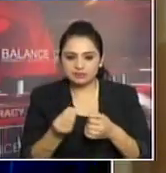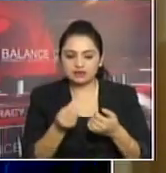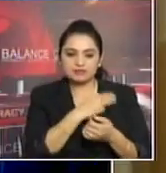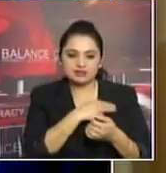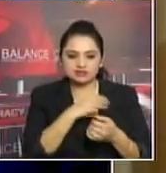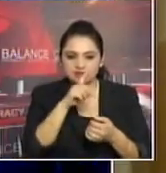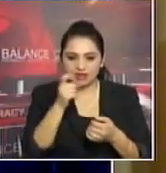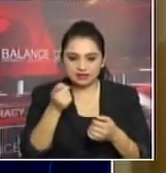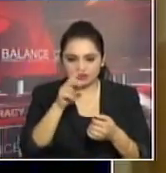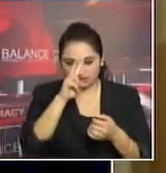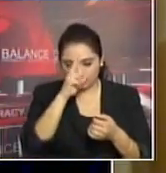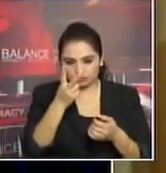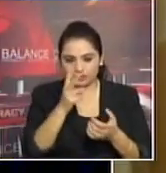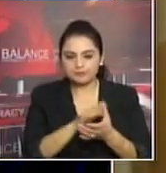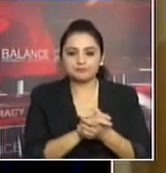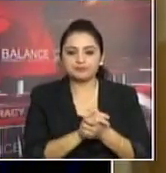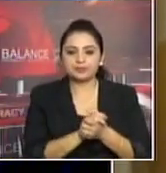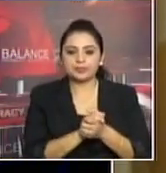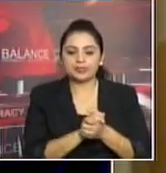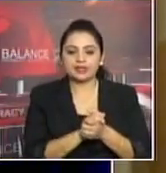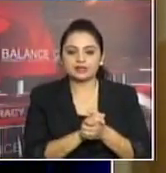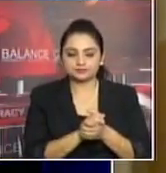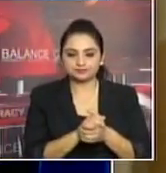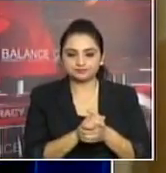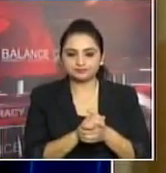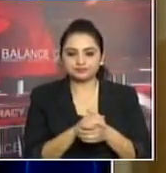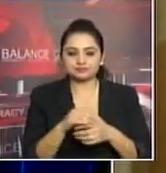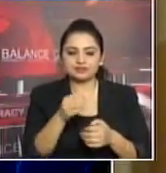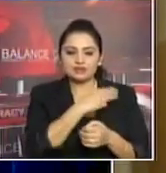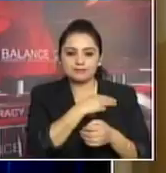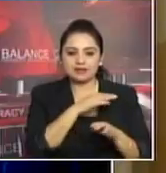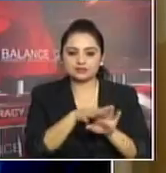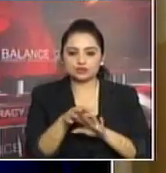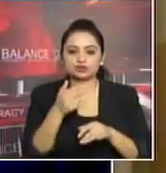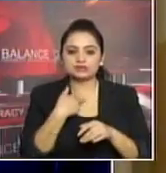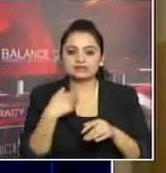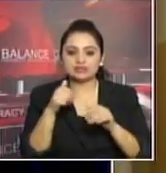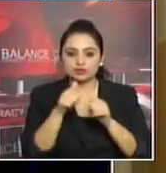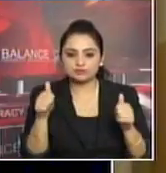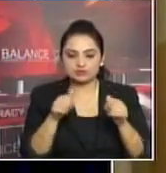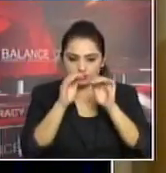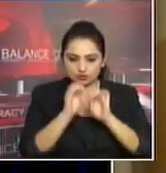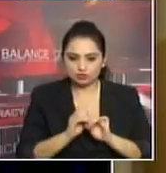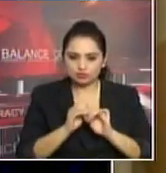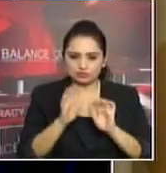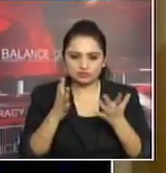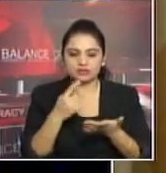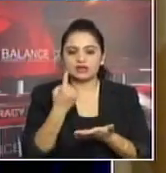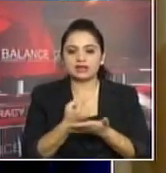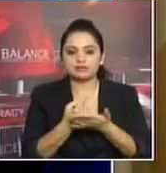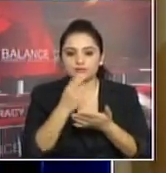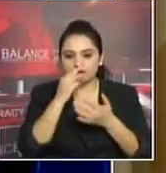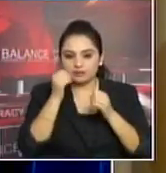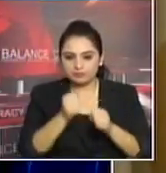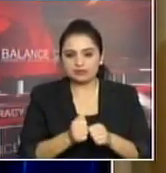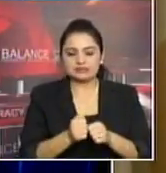गर्दैछौँ अथवा बर्डरिङ इलाकाका मान्छेहरूको इन्ट्रेस्टको बारेमा हामीलाई चासो नै छैन, सरकार नै छैन, काठमाडौँमा बस्ने